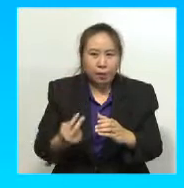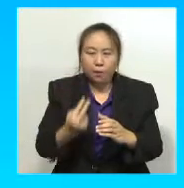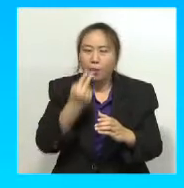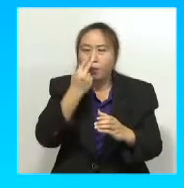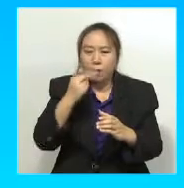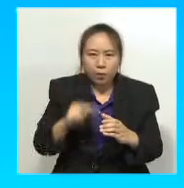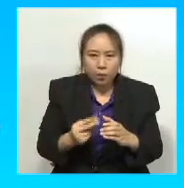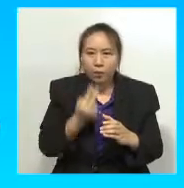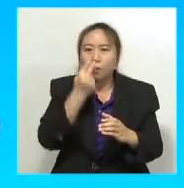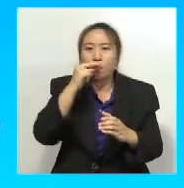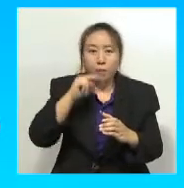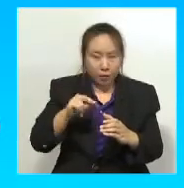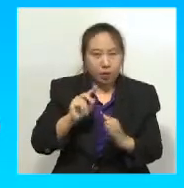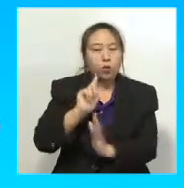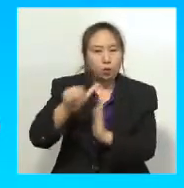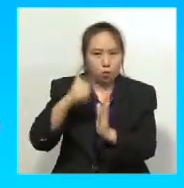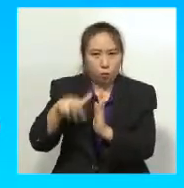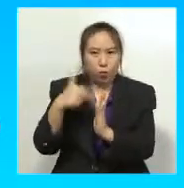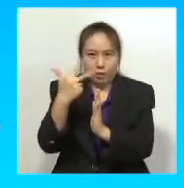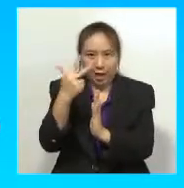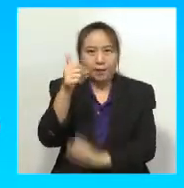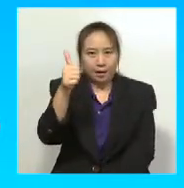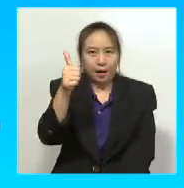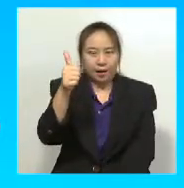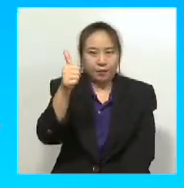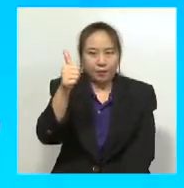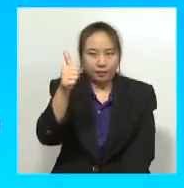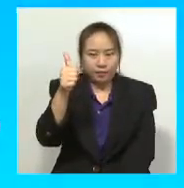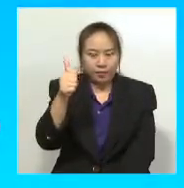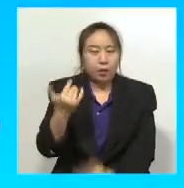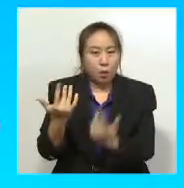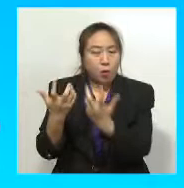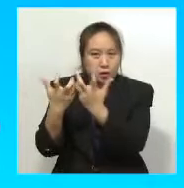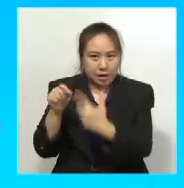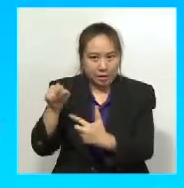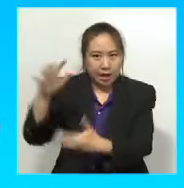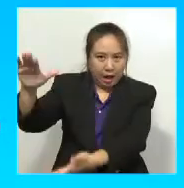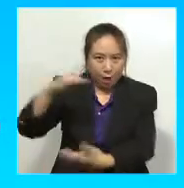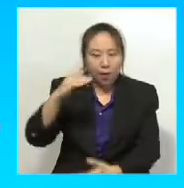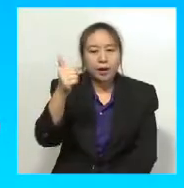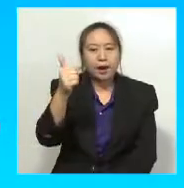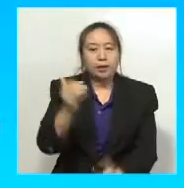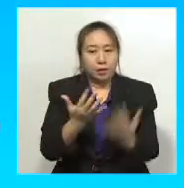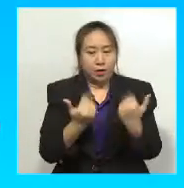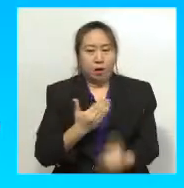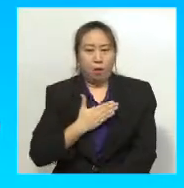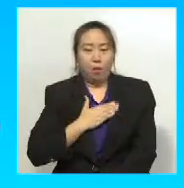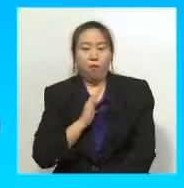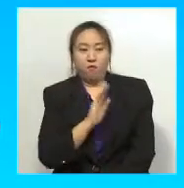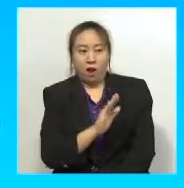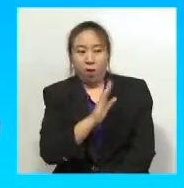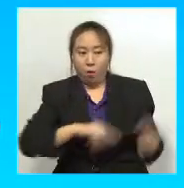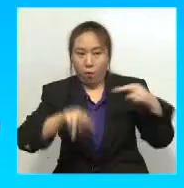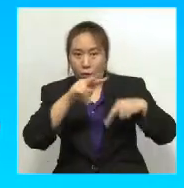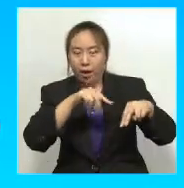องอากาศนะจะอยู่ได้ประมาณ3ชั่วโมงก็จะอยู่ได้นานขึ้นซึ่งเดี๋ยวก็คงได้เครื่องนี้มาส่วนเราเนี่ยทางฝ่ายที่เหลือทั้งหม